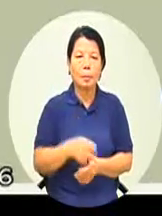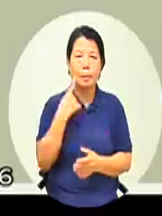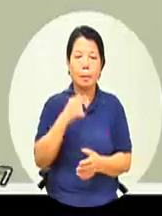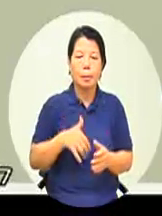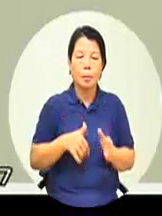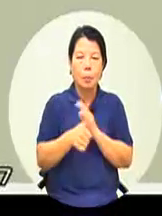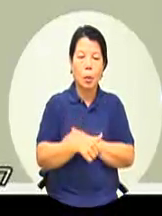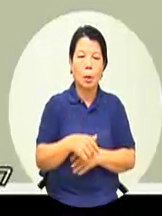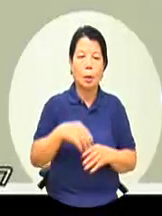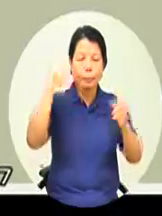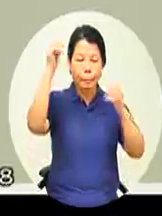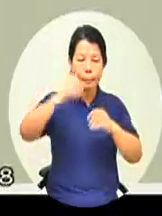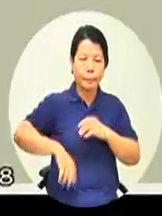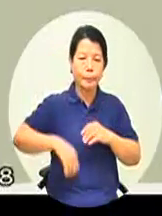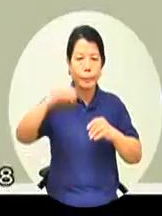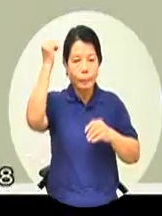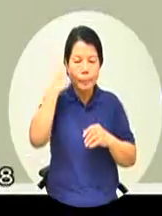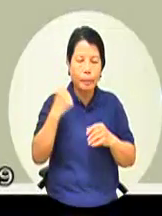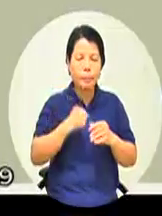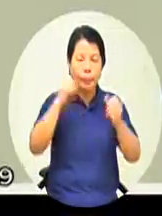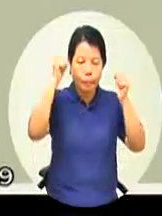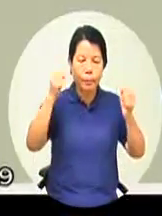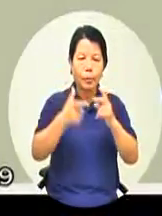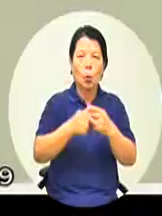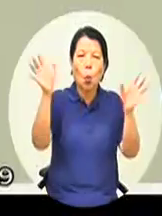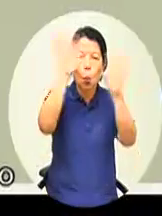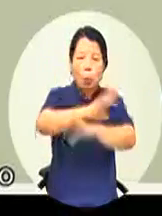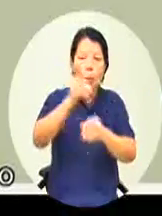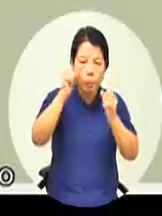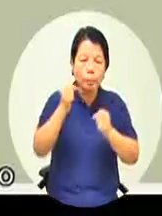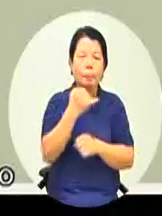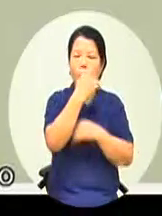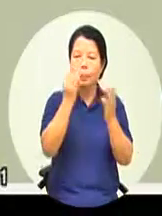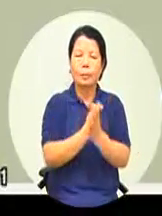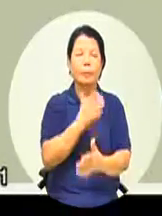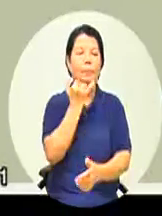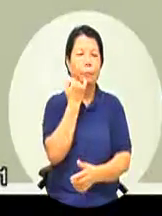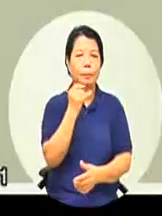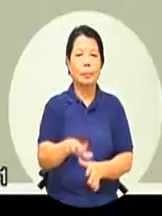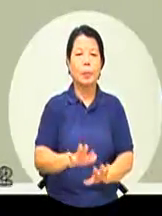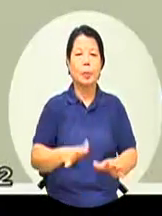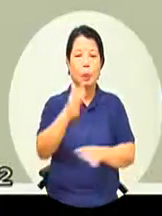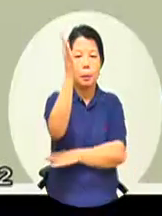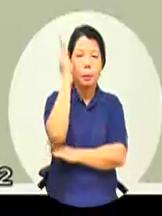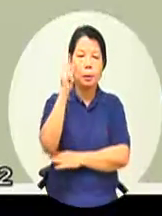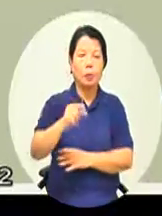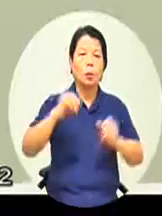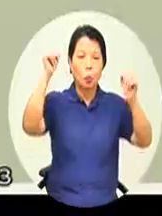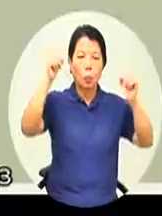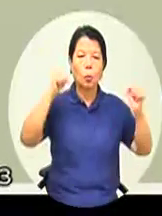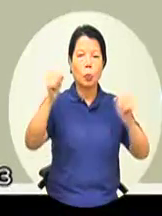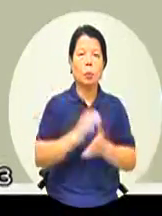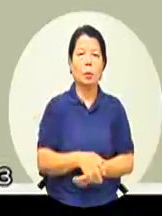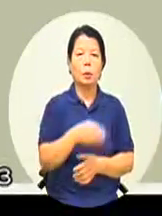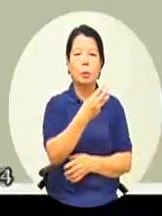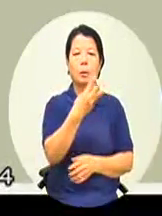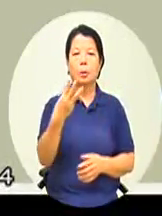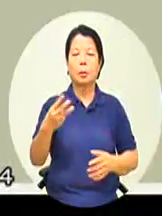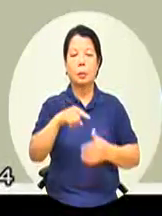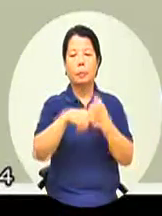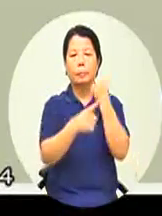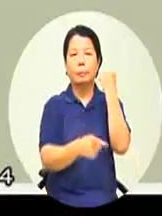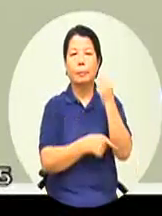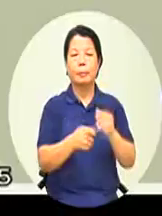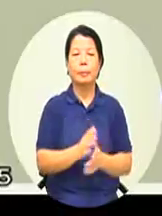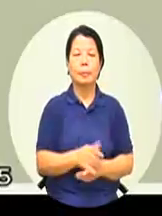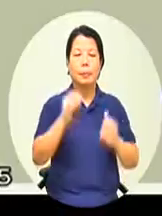晨间运动或者是夜间的运动哦。比较啊，今嘛咱政府咧提倡这个运动333法则哦。